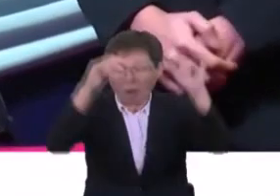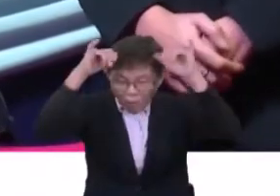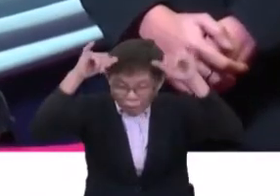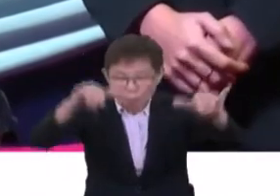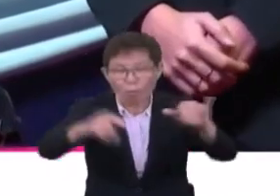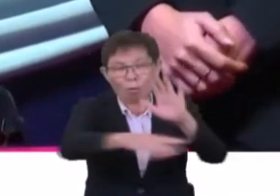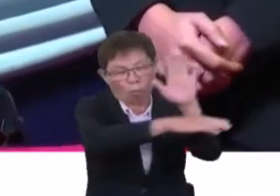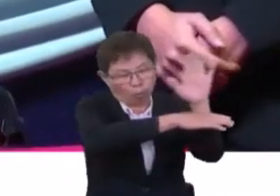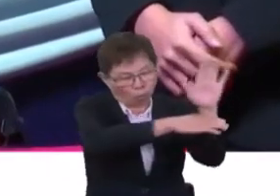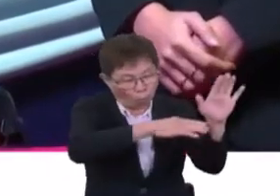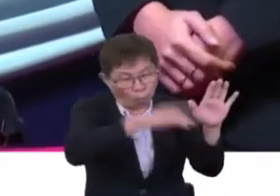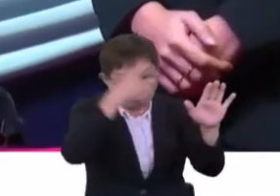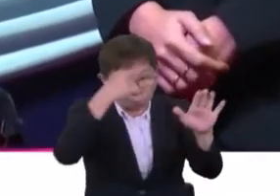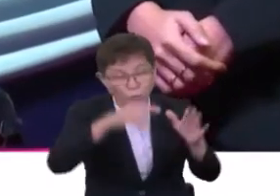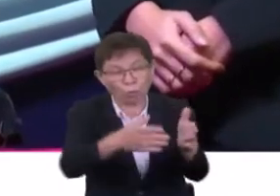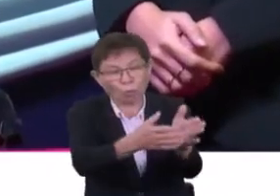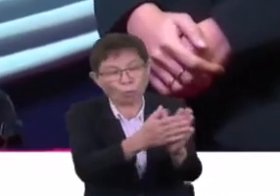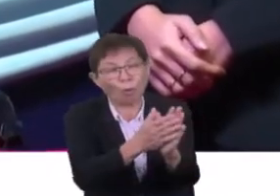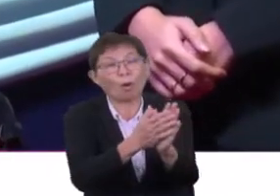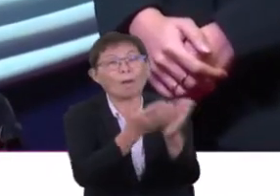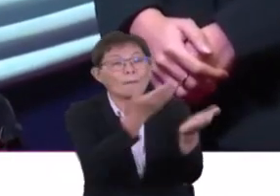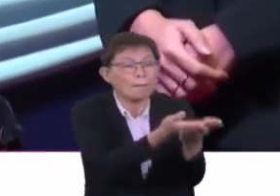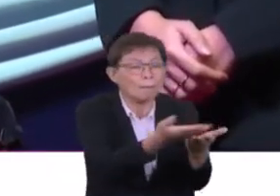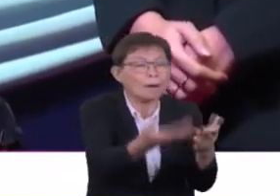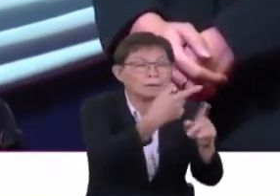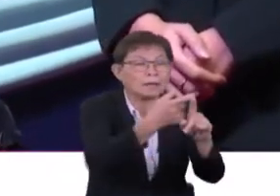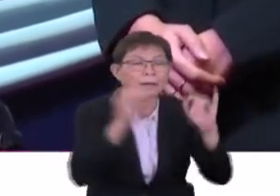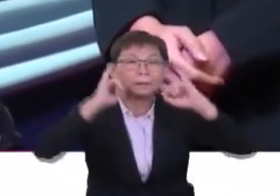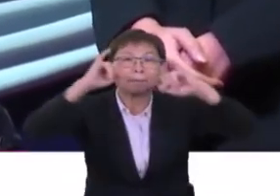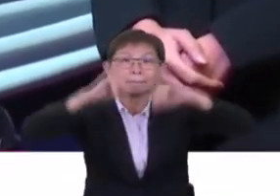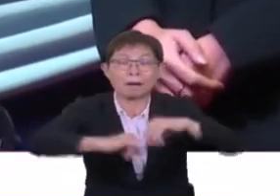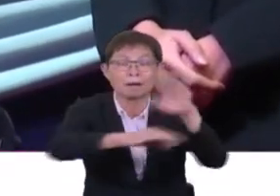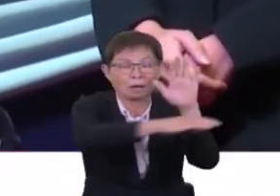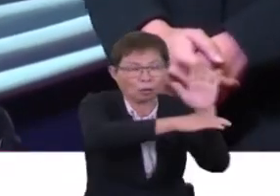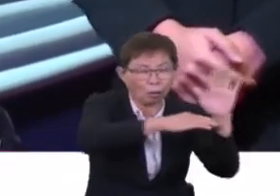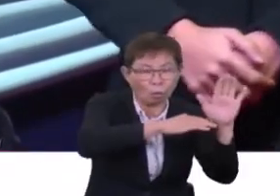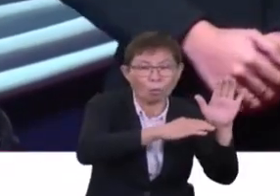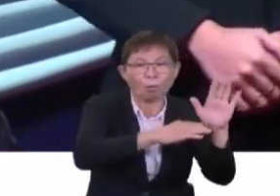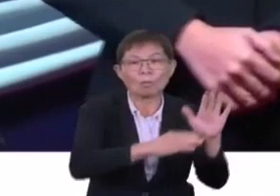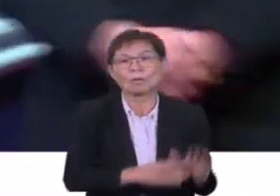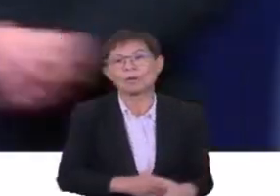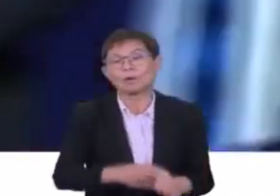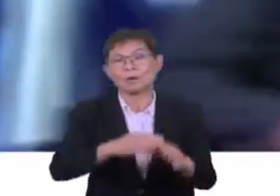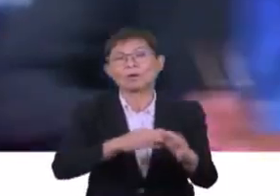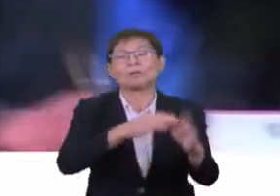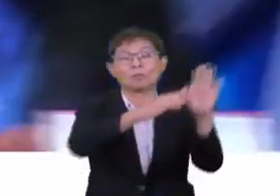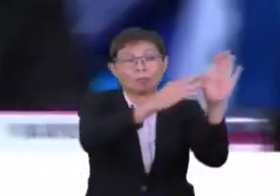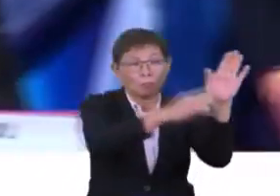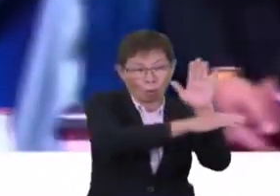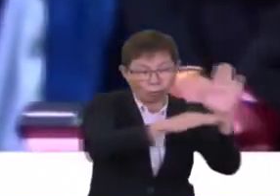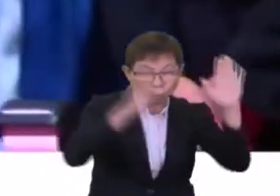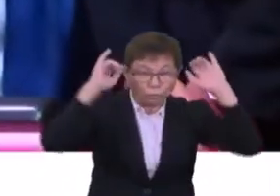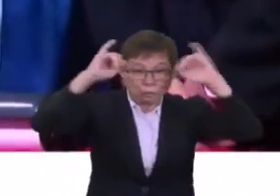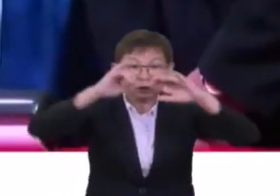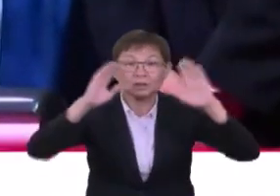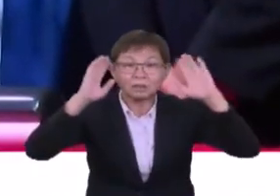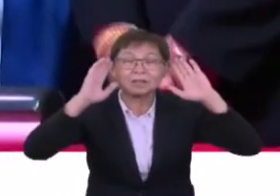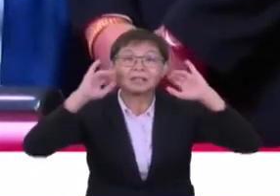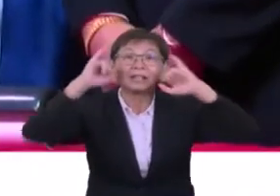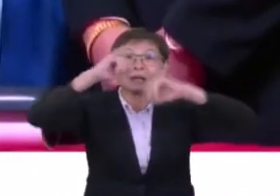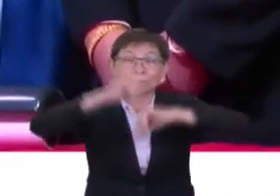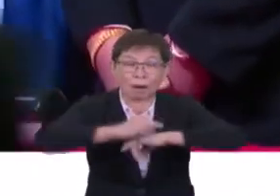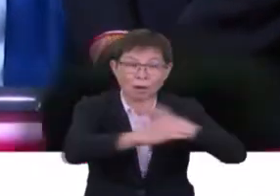dikorbankan bagi memenuhi permintaan kepada peserta ibadah korban pembakaran lembu untuk tujuan ibadah korban akan